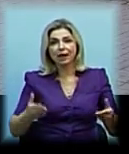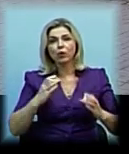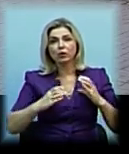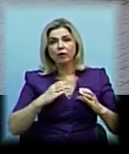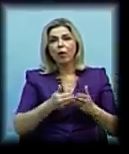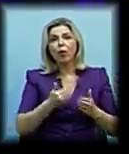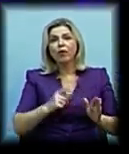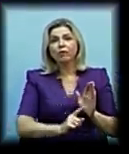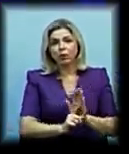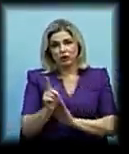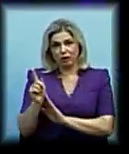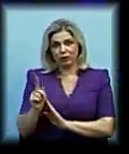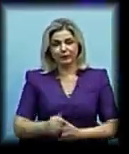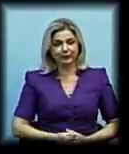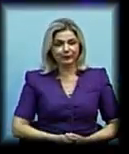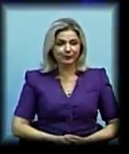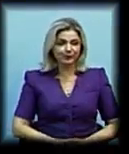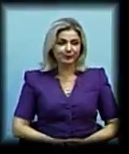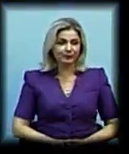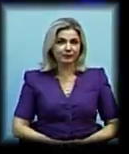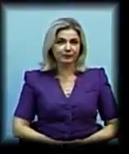самого початку.